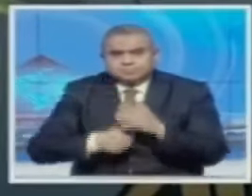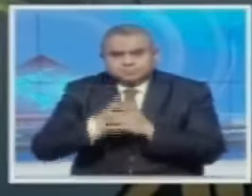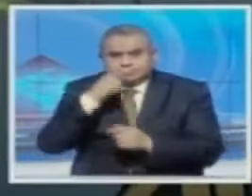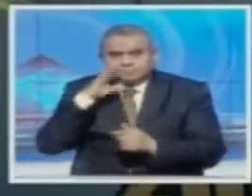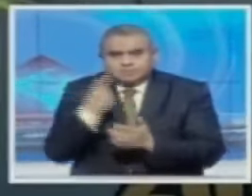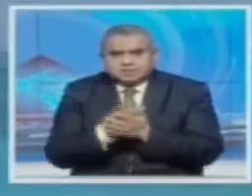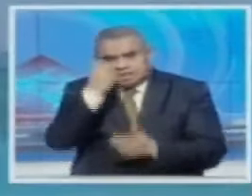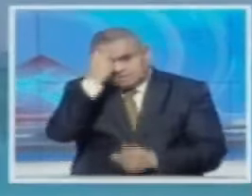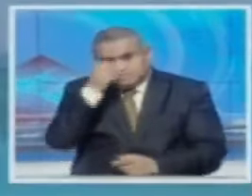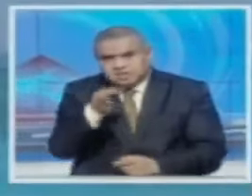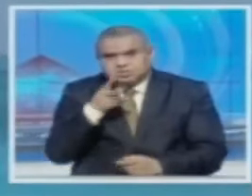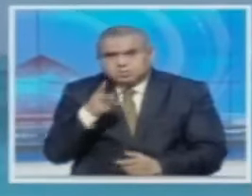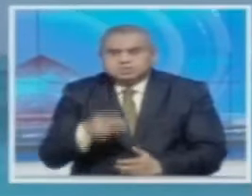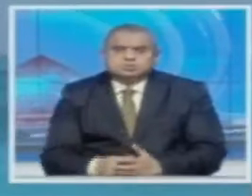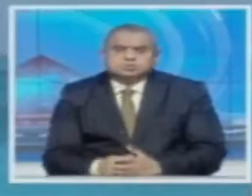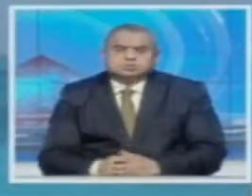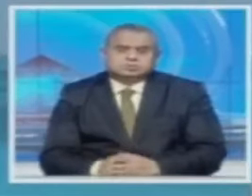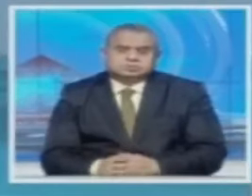2023.